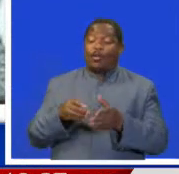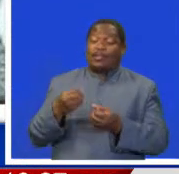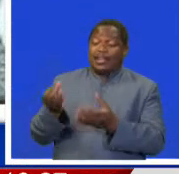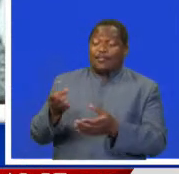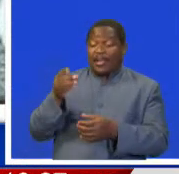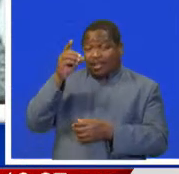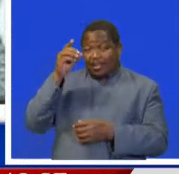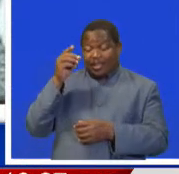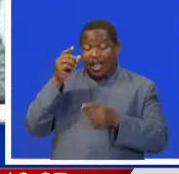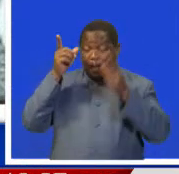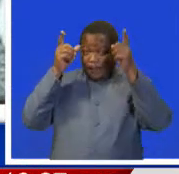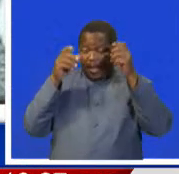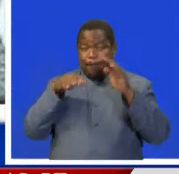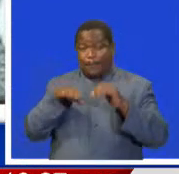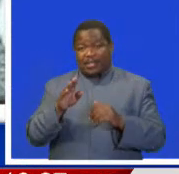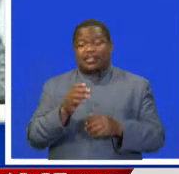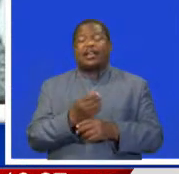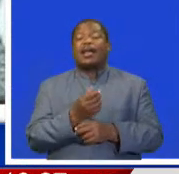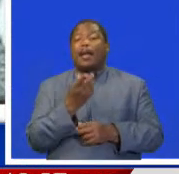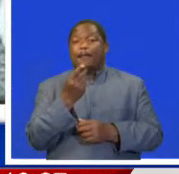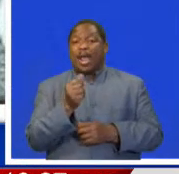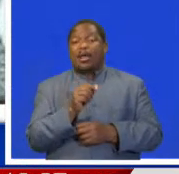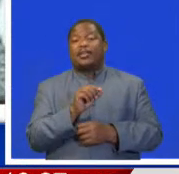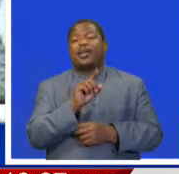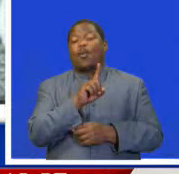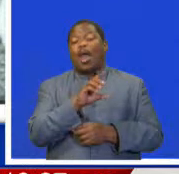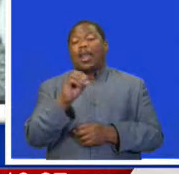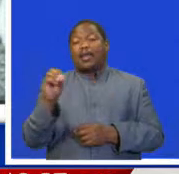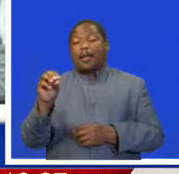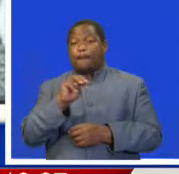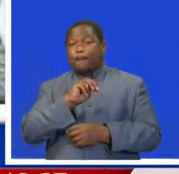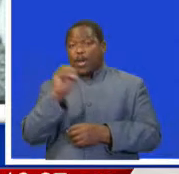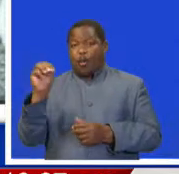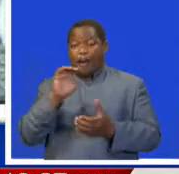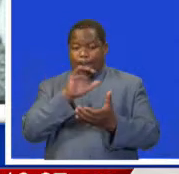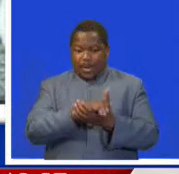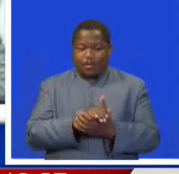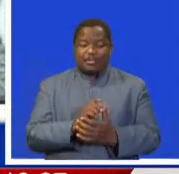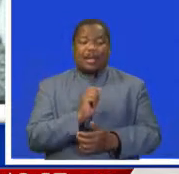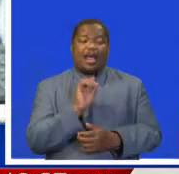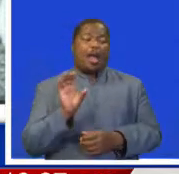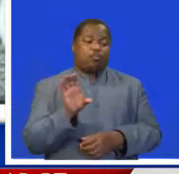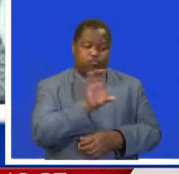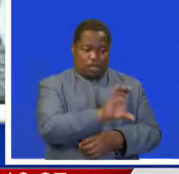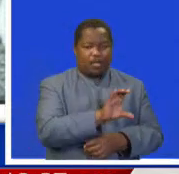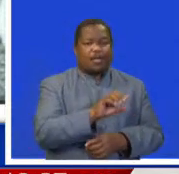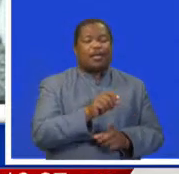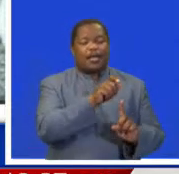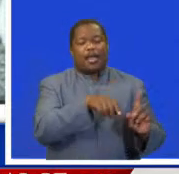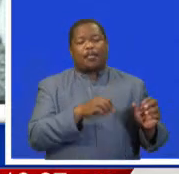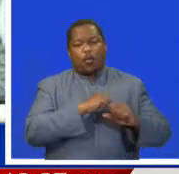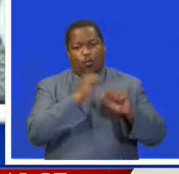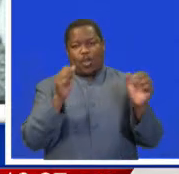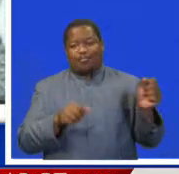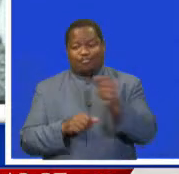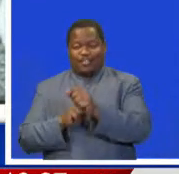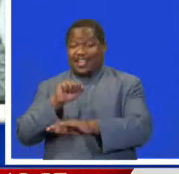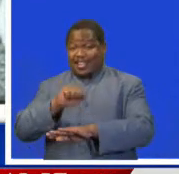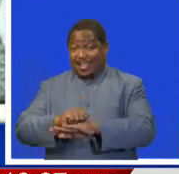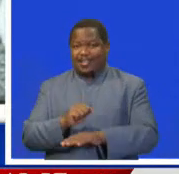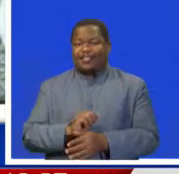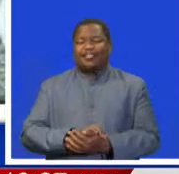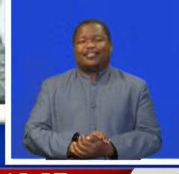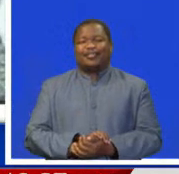million pounds kulo mdlali. Tindzaba eSwatini TV kubika samkeswe khoza kanimbiko ohlanganiswa ngufabrice msonera difombe difolakale ka